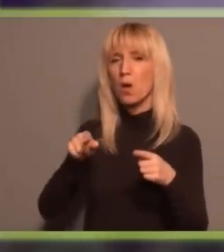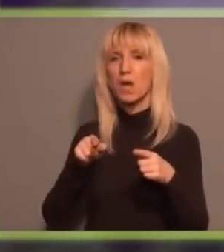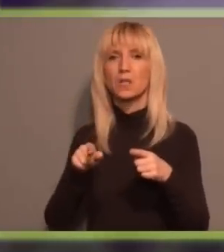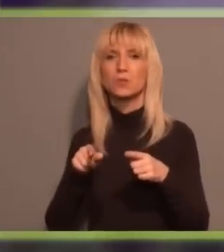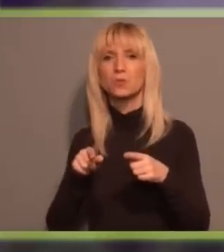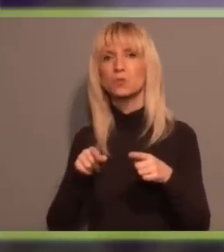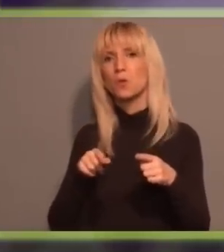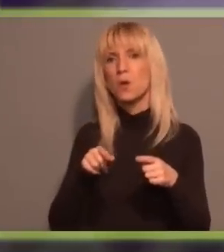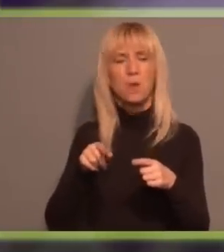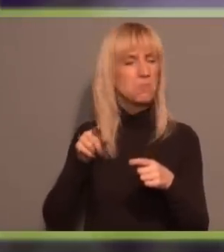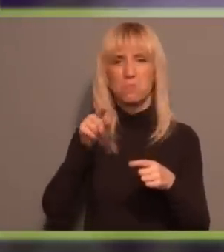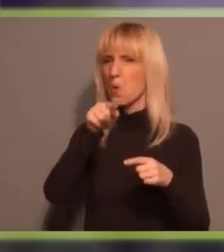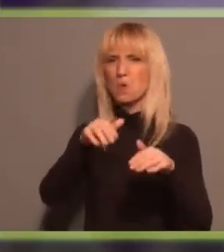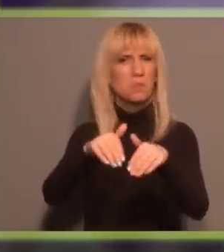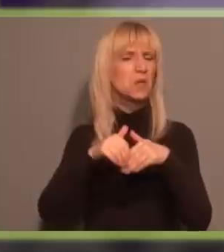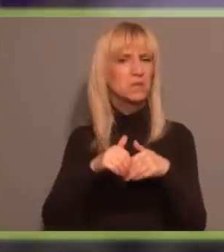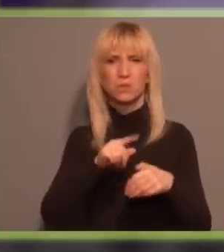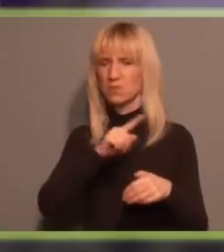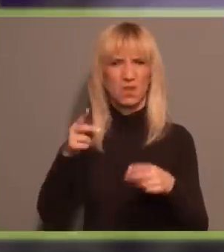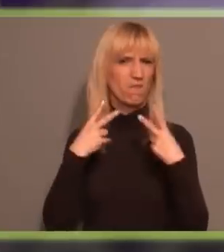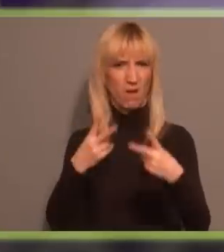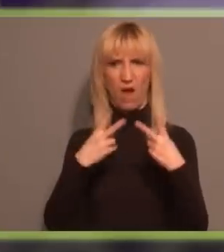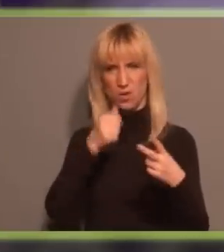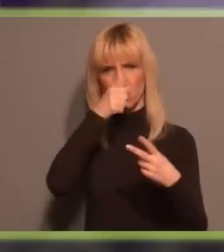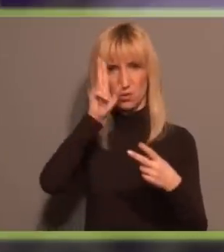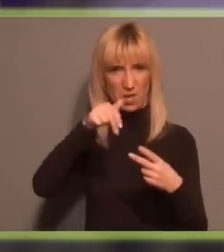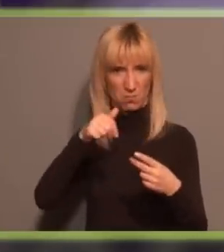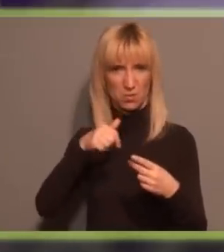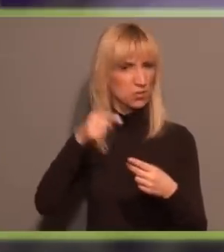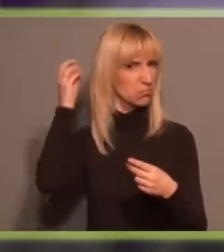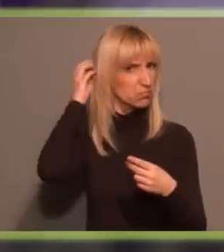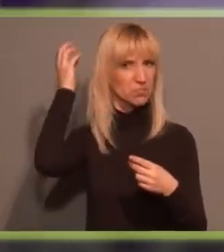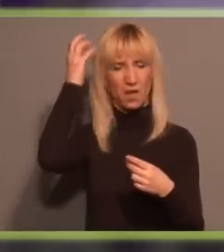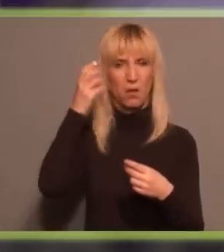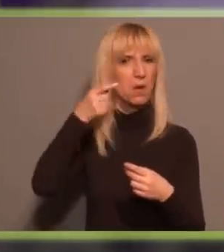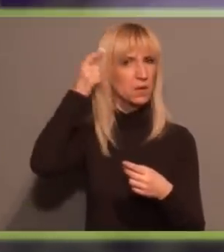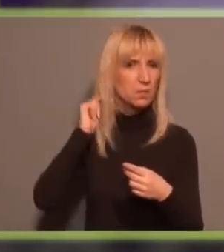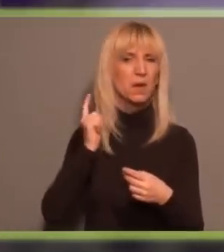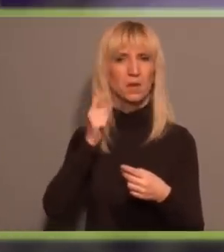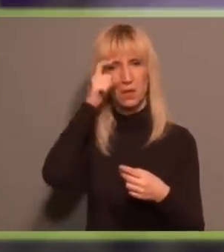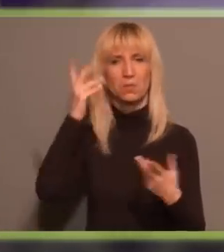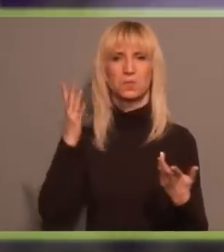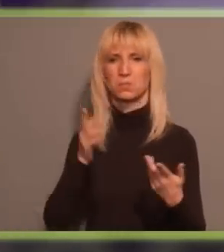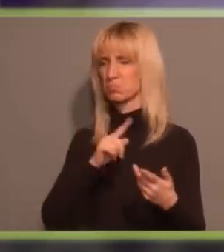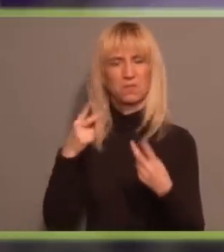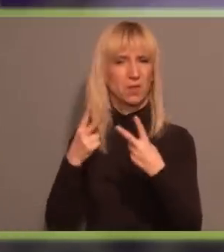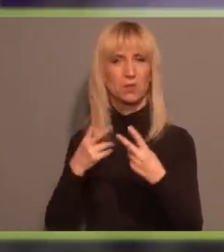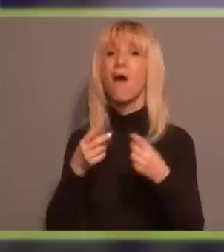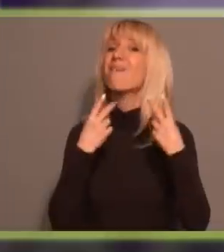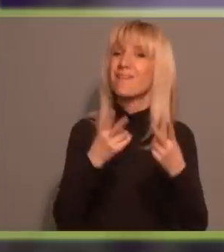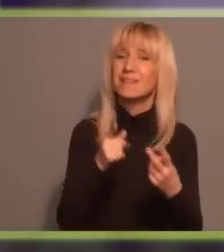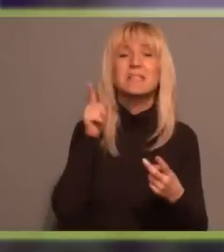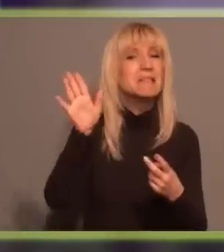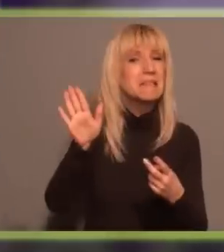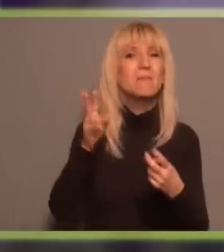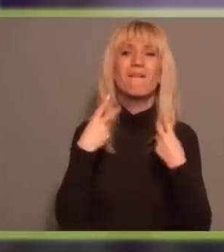po dosta ljudi, they don't even care šta imaš u sebi. Oni gledaju samo kakve jesu. Da li